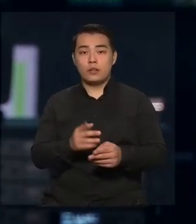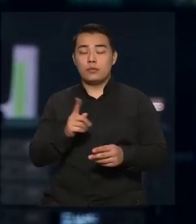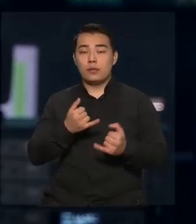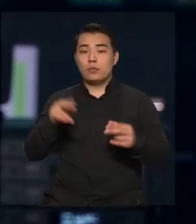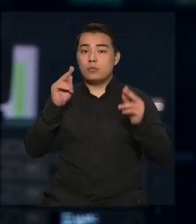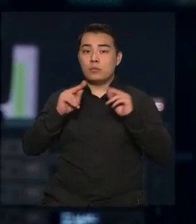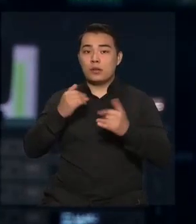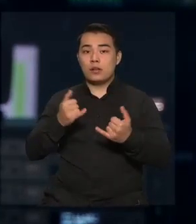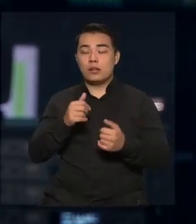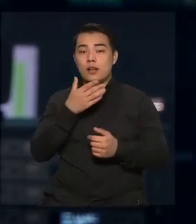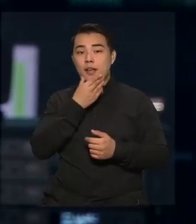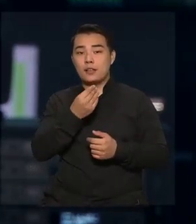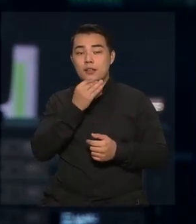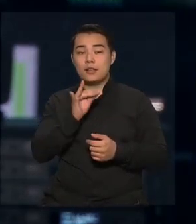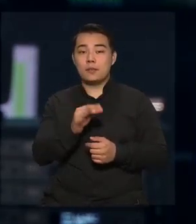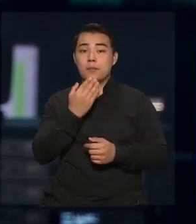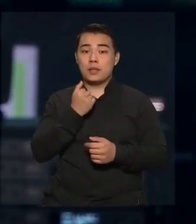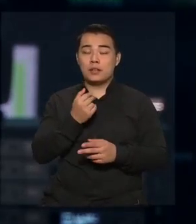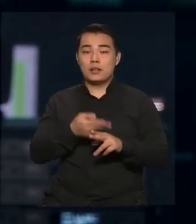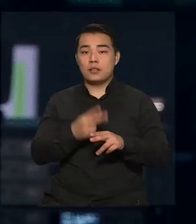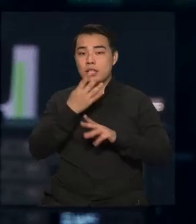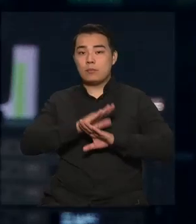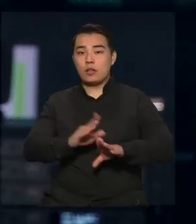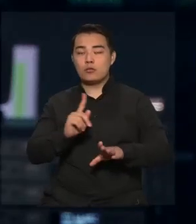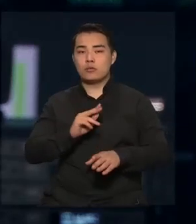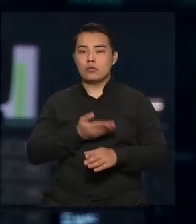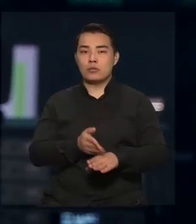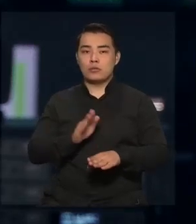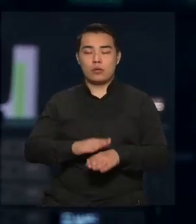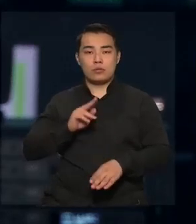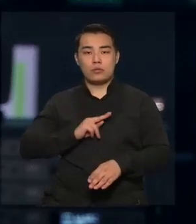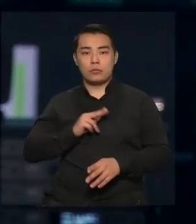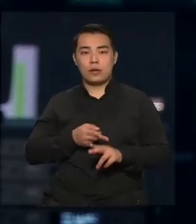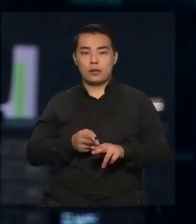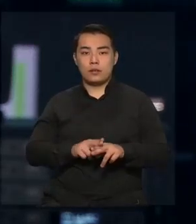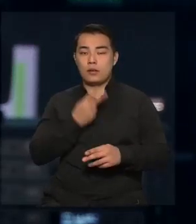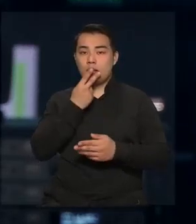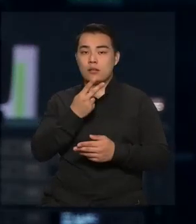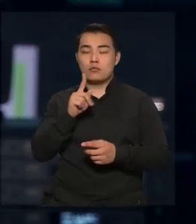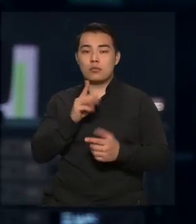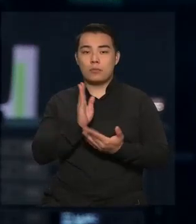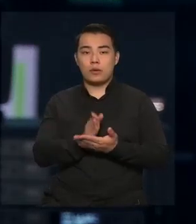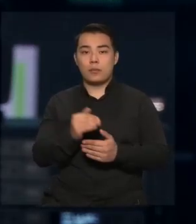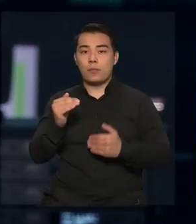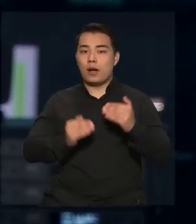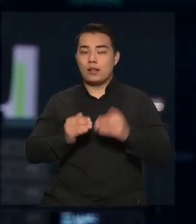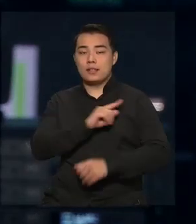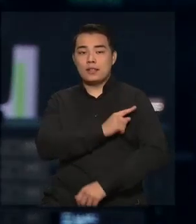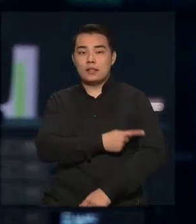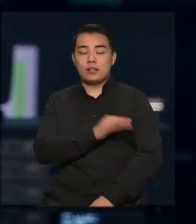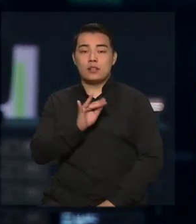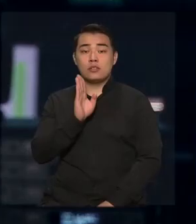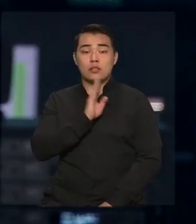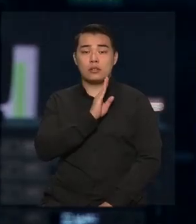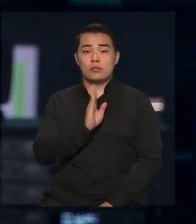они умеют оставаться красивыми и милыми, несмотря на тяжелую службу и стрессовые ситуации, говорит об их уникальном балансе между силой и